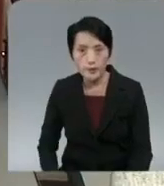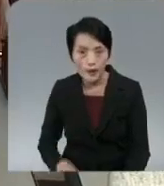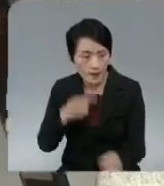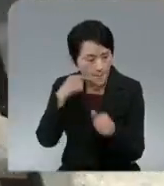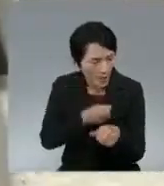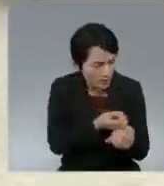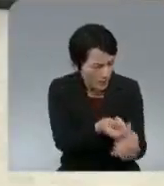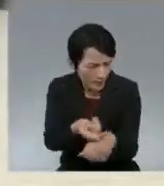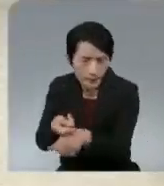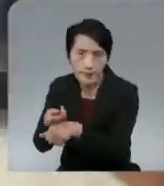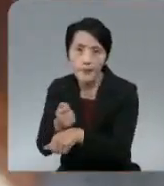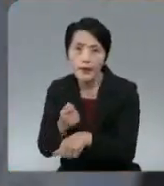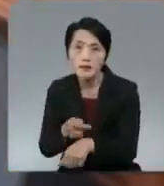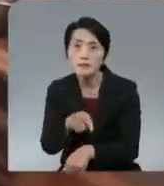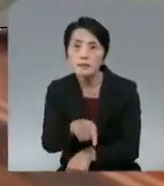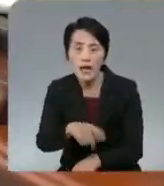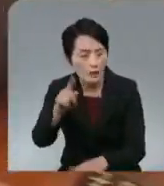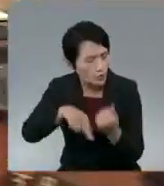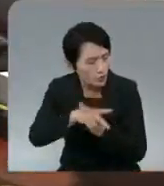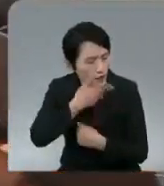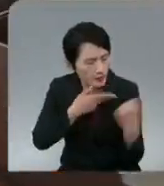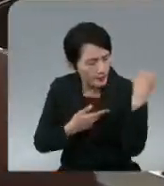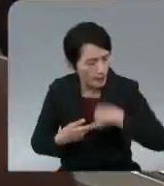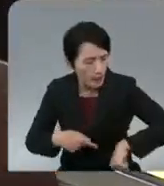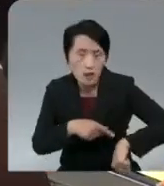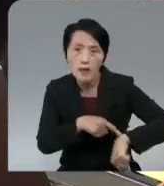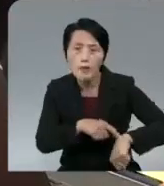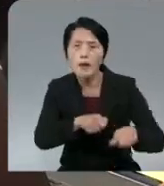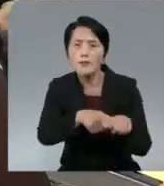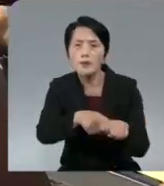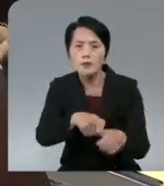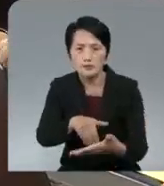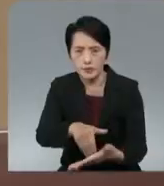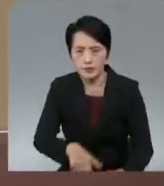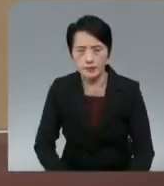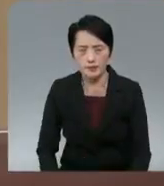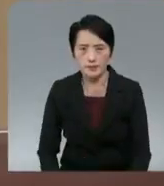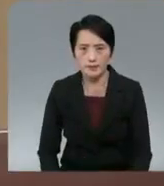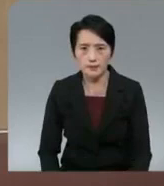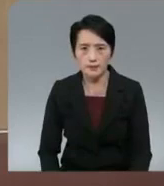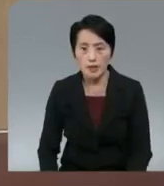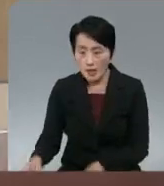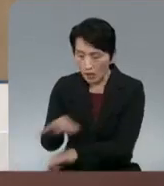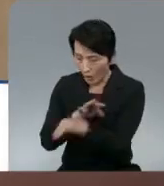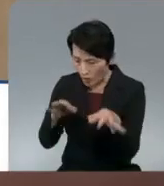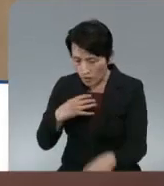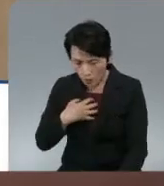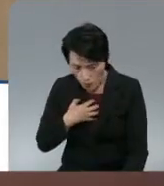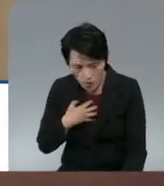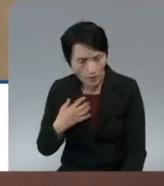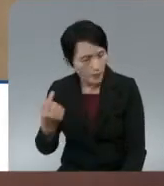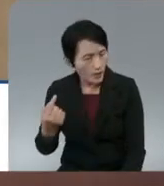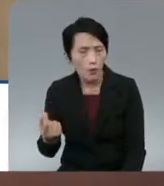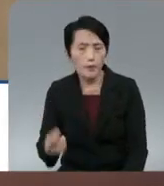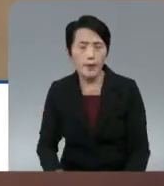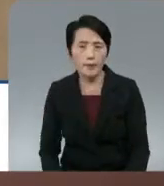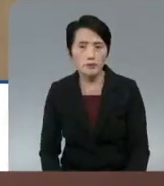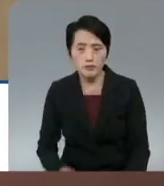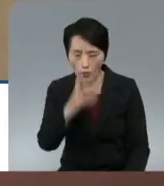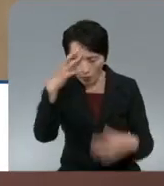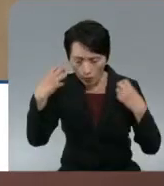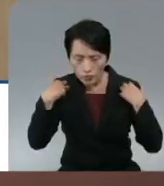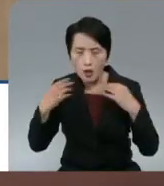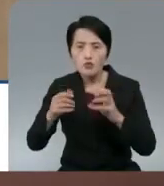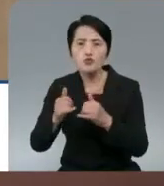d'ajouter que son gouvernement l'impose pour éviter le pire. L'ordre en question sera appliqué pour le moment aux poids